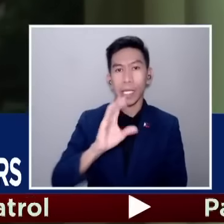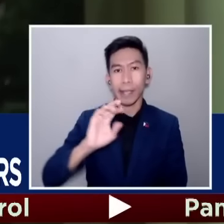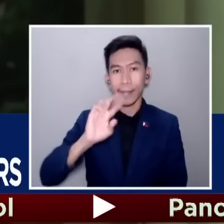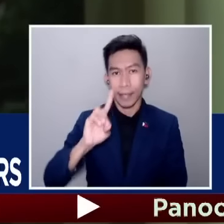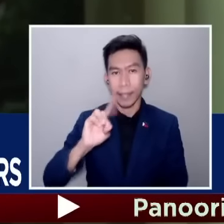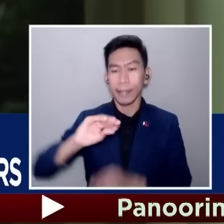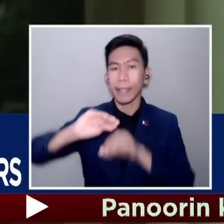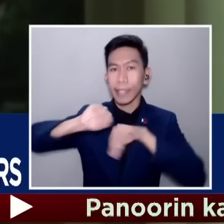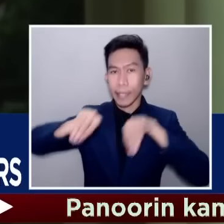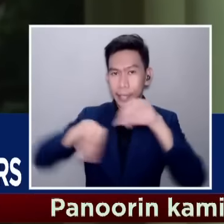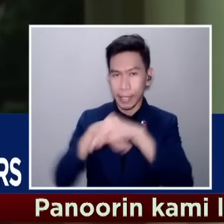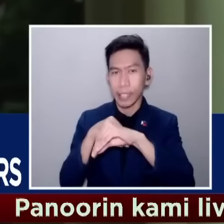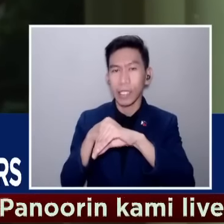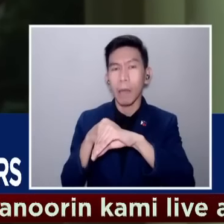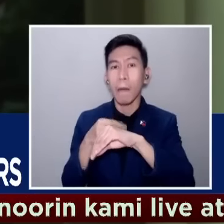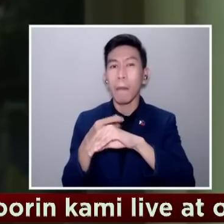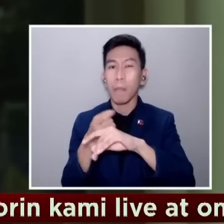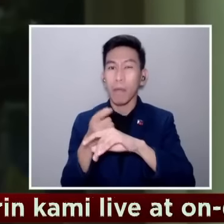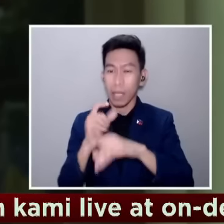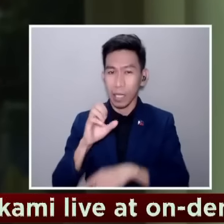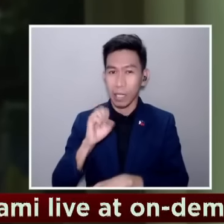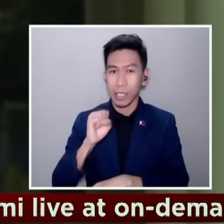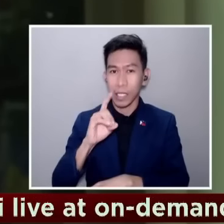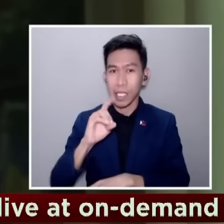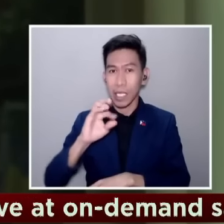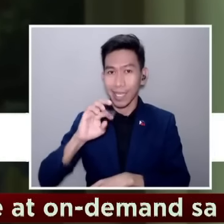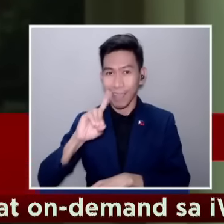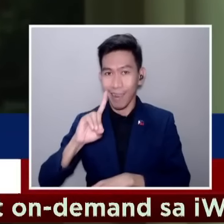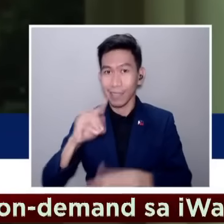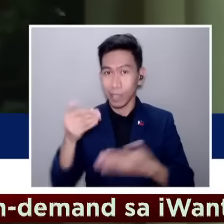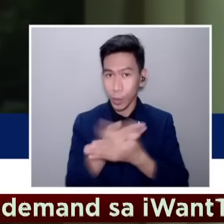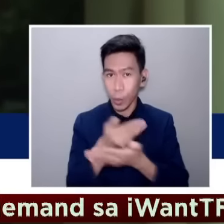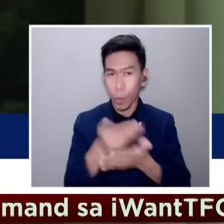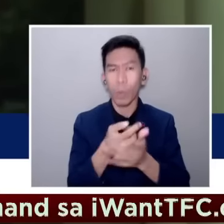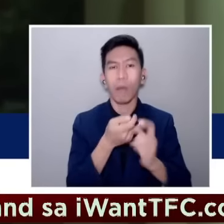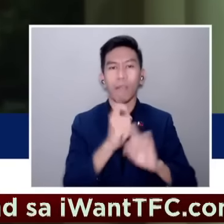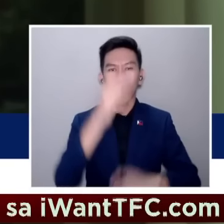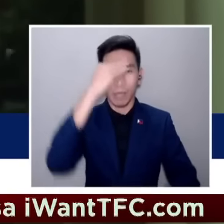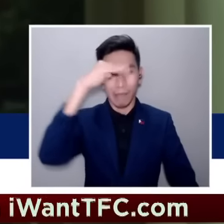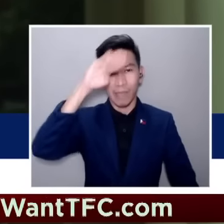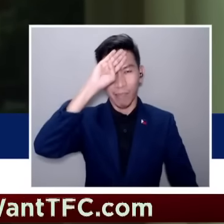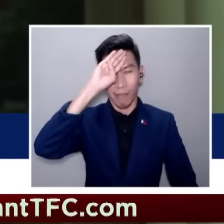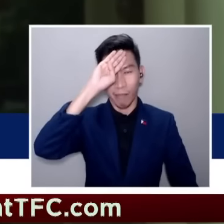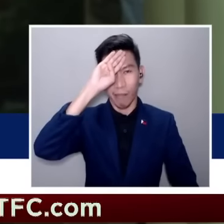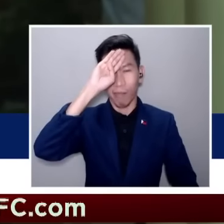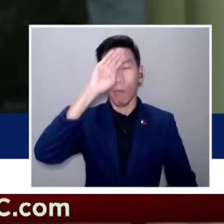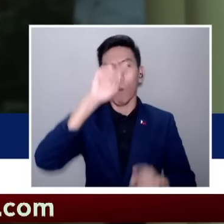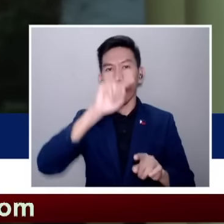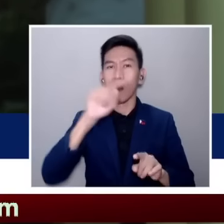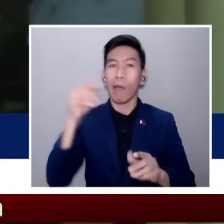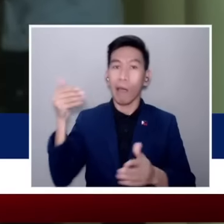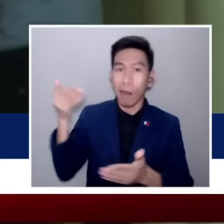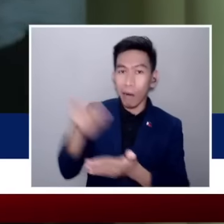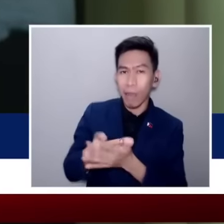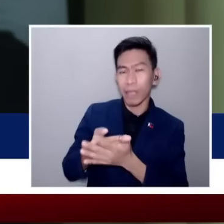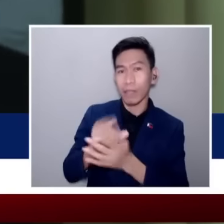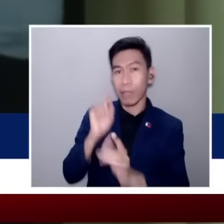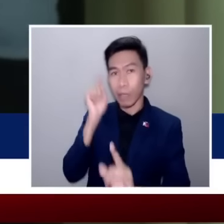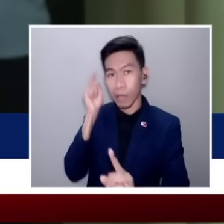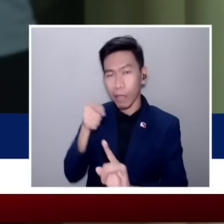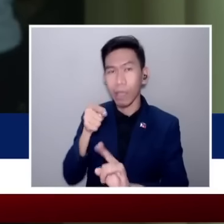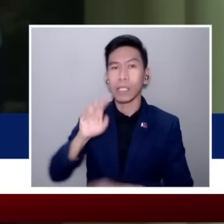sa Cavite. At target na dumating yan dito ngayong 7 PM. Pero kung hindi aabot sa cut-off